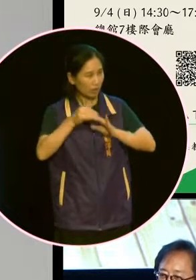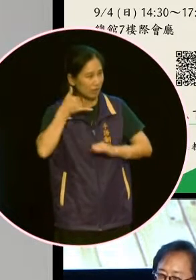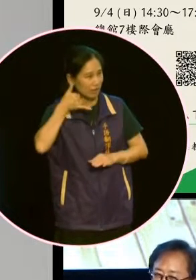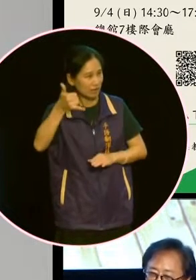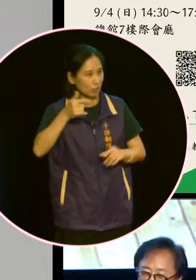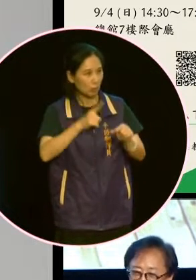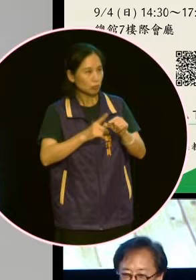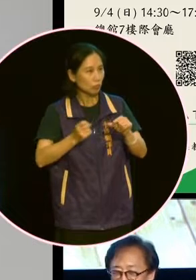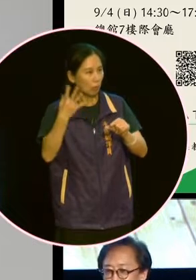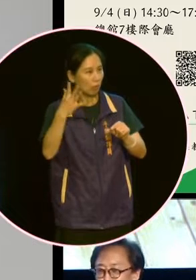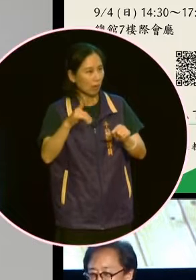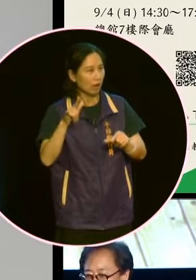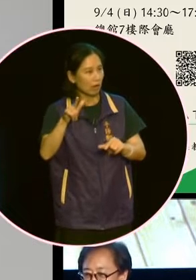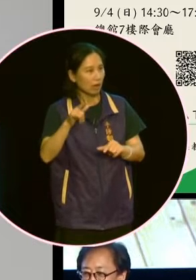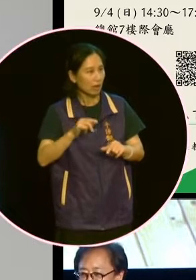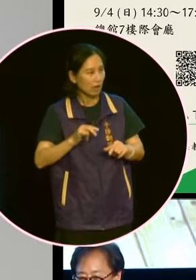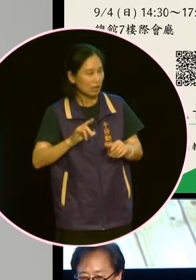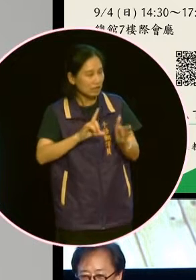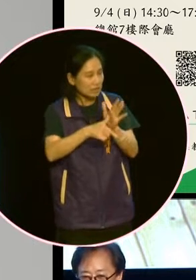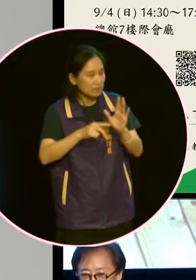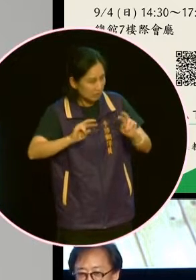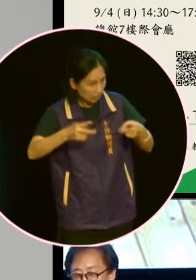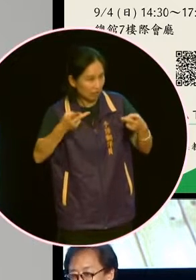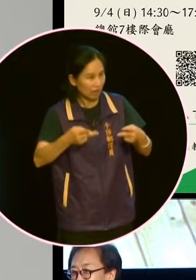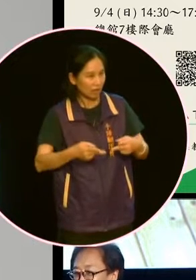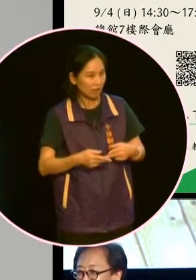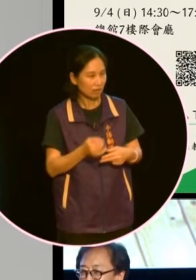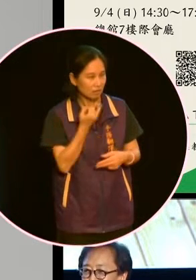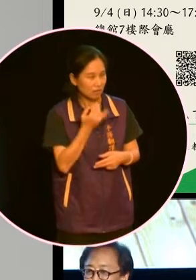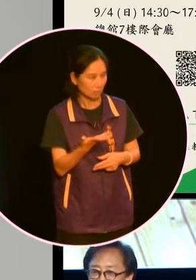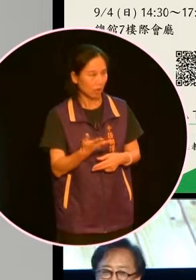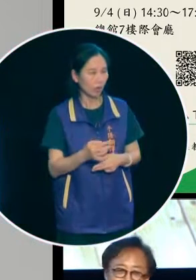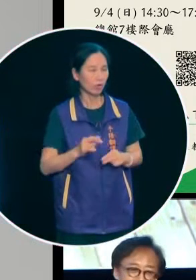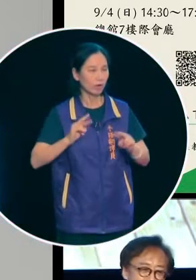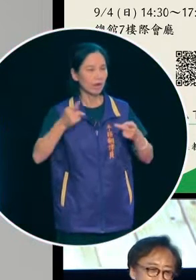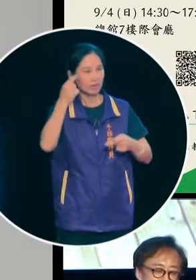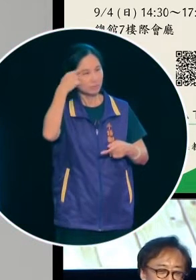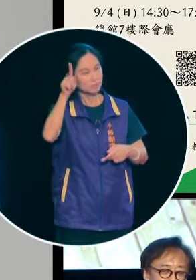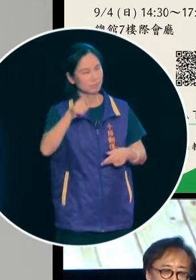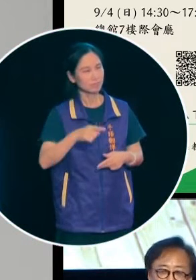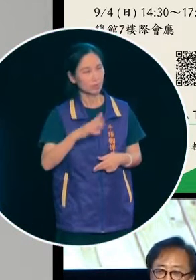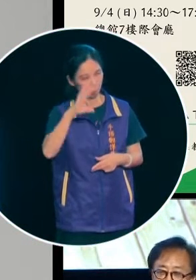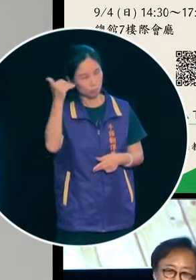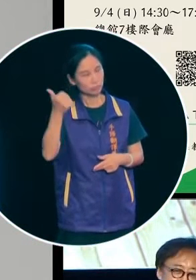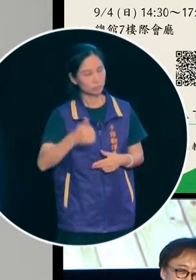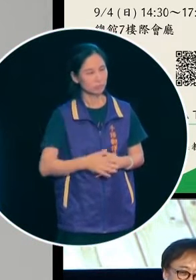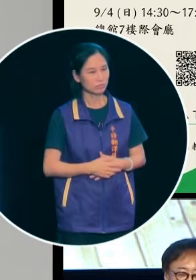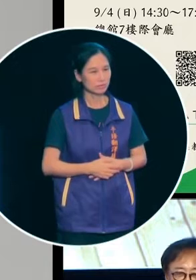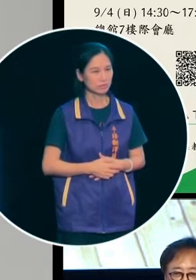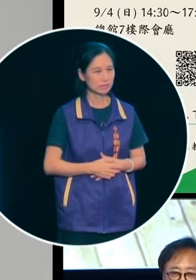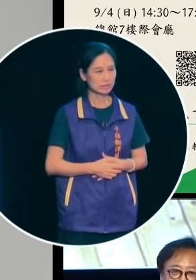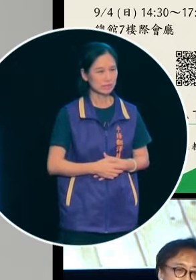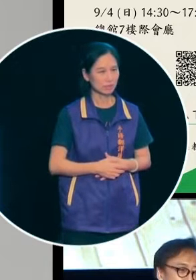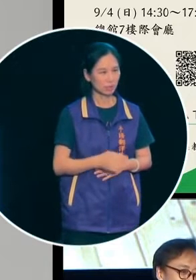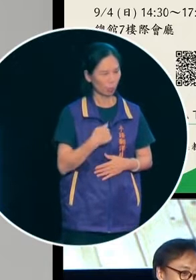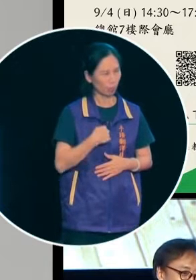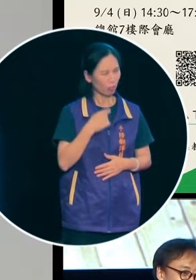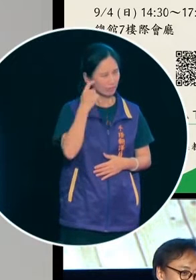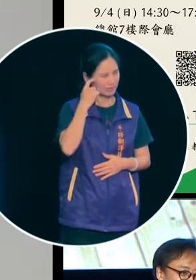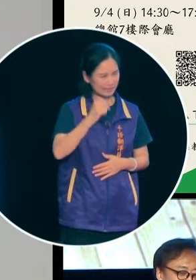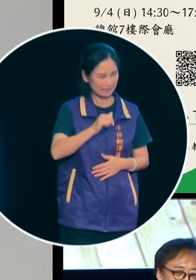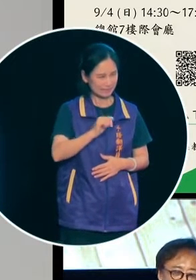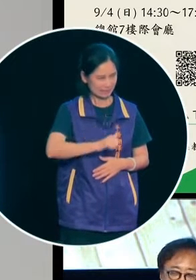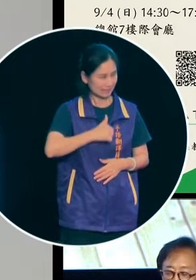空，就可不可以改时间，就改到明天的，因为我真的很想要来高